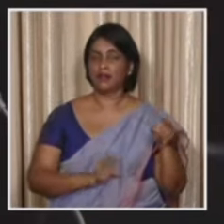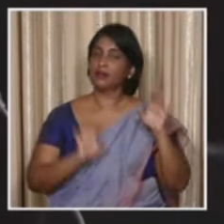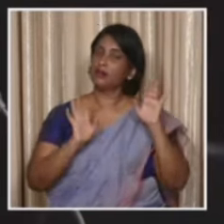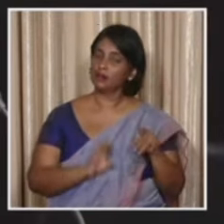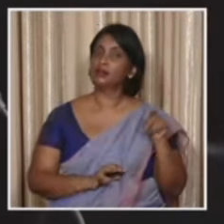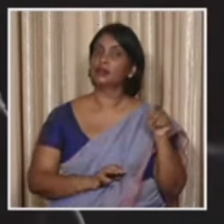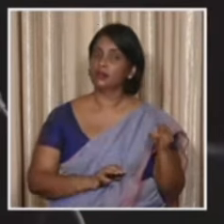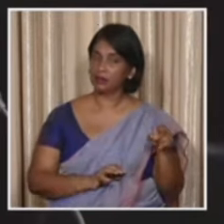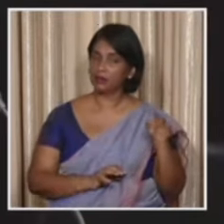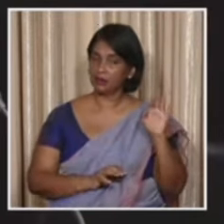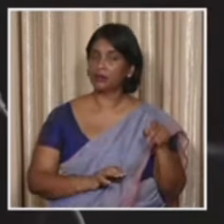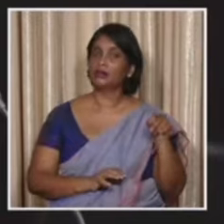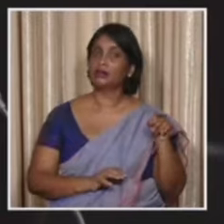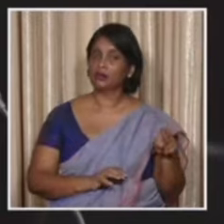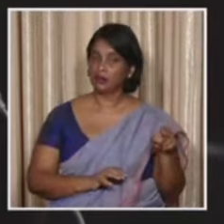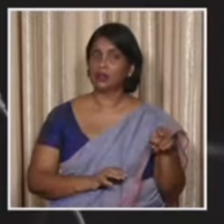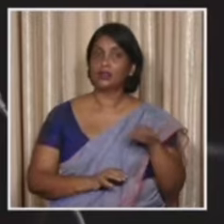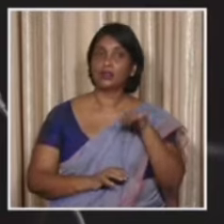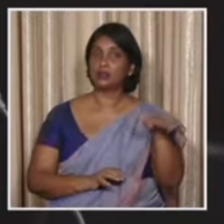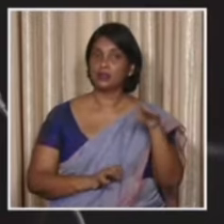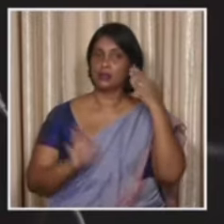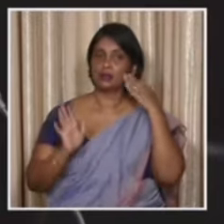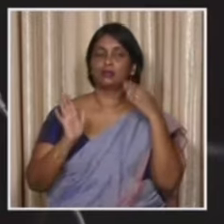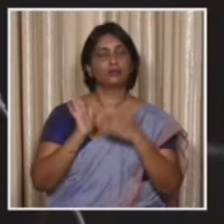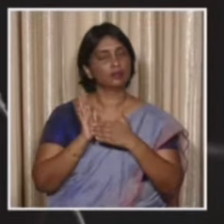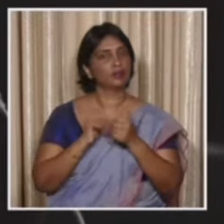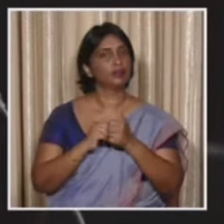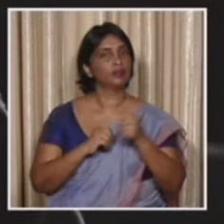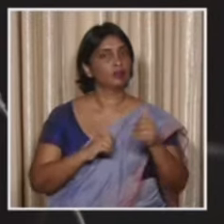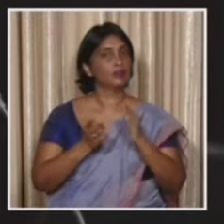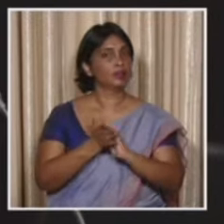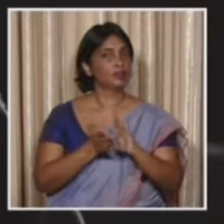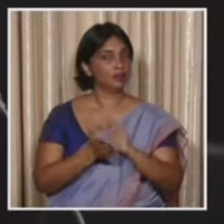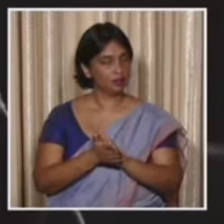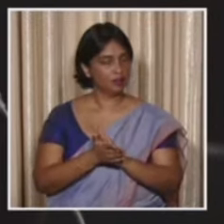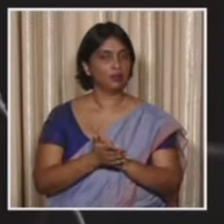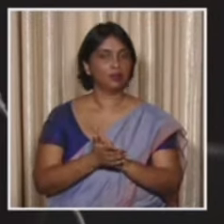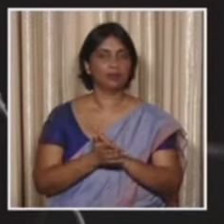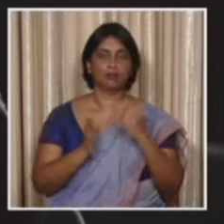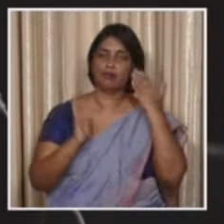மிகப்பெரிய பணி. எனவே தன்னுடைய தந்தையாருடைய அரசியல்